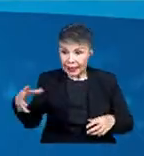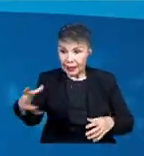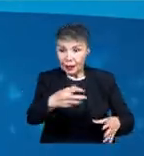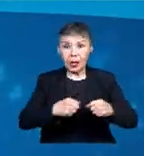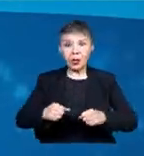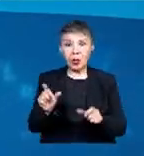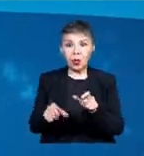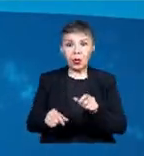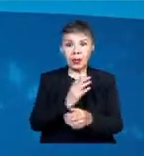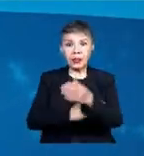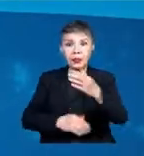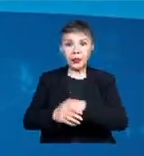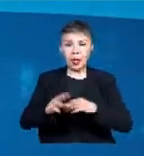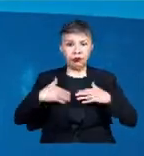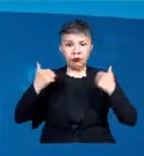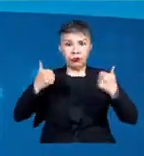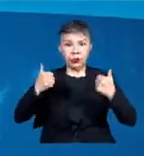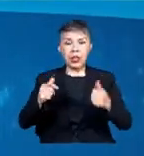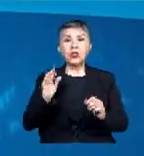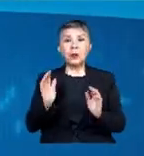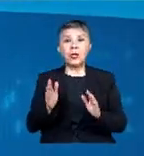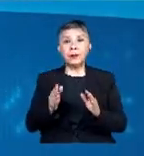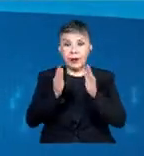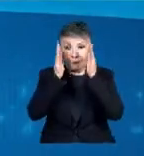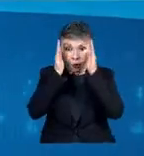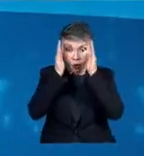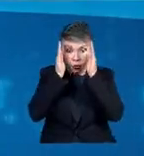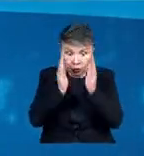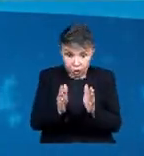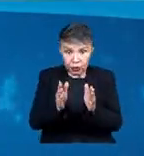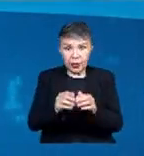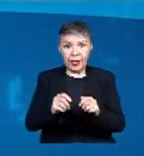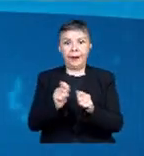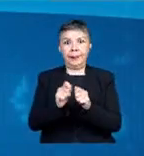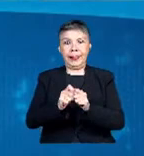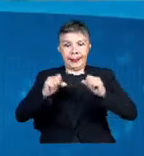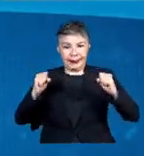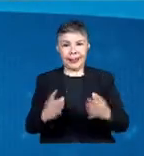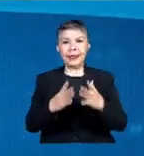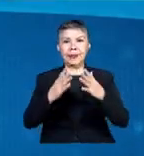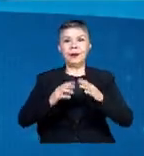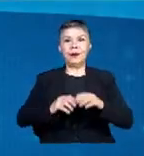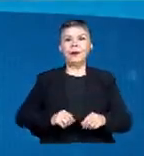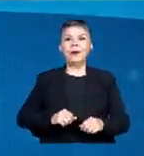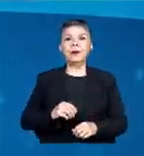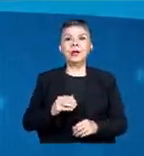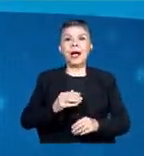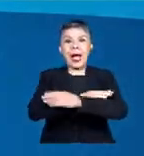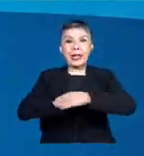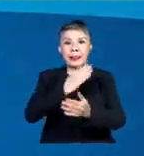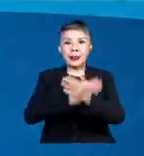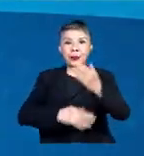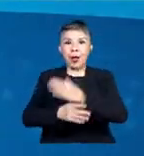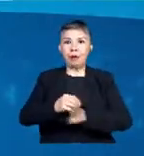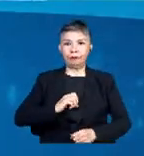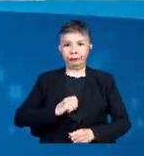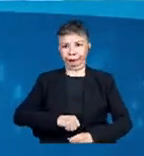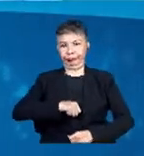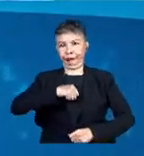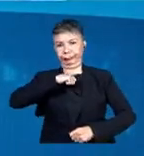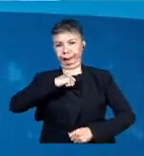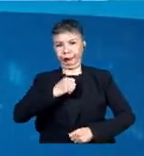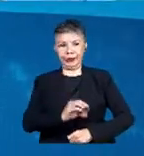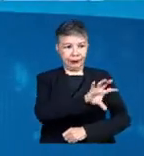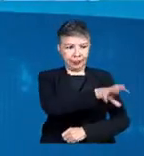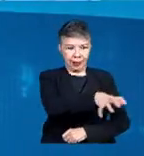disabilitas dan pemerintah ini bisa terus fokus untuk bisa menciptakan talenta-talenta baru atlet yang membanggakan di